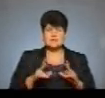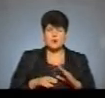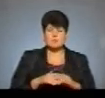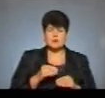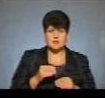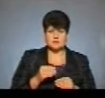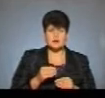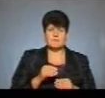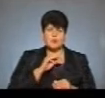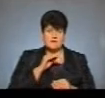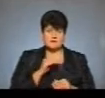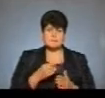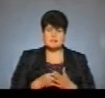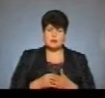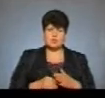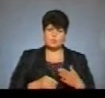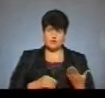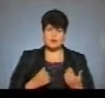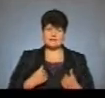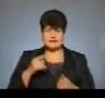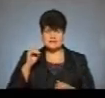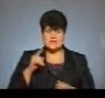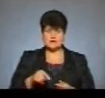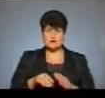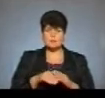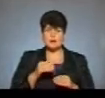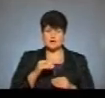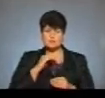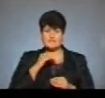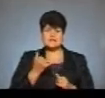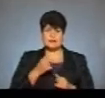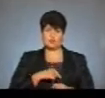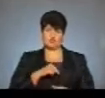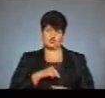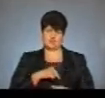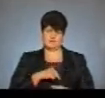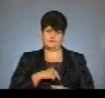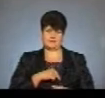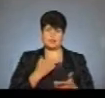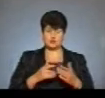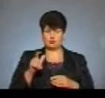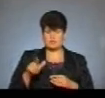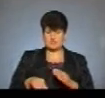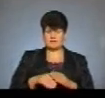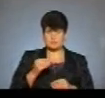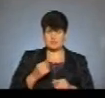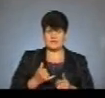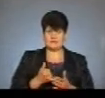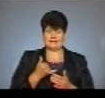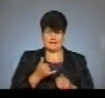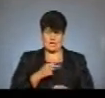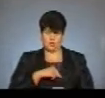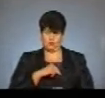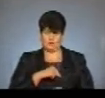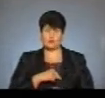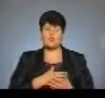професію із матеріального боку, але я знаю, як вибирати професію до душі. І коли людина вибирає професію до душі, ту, яку